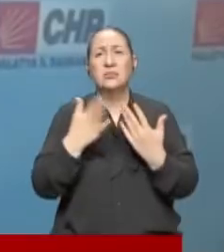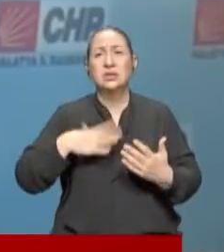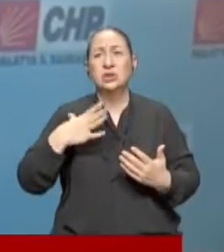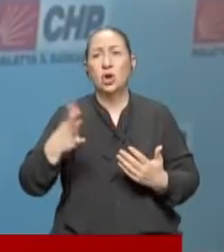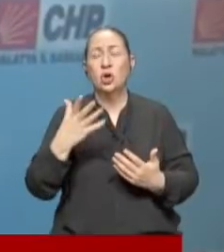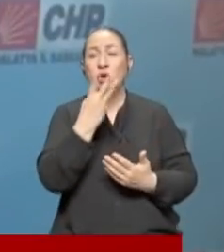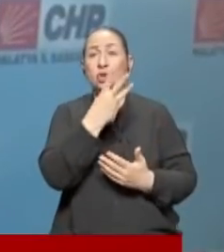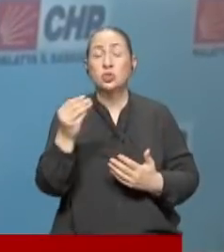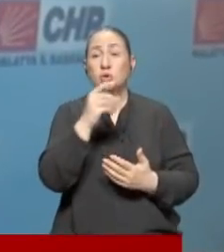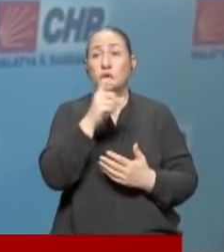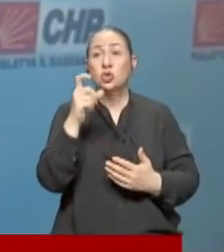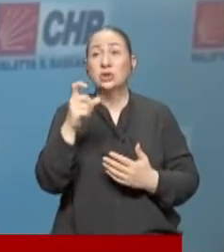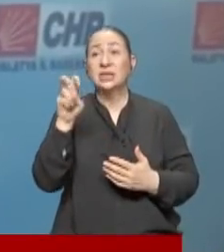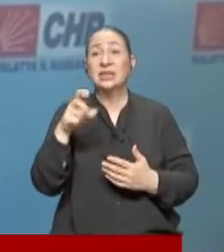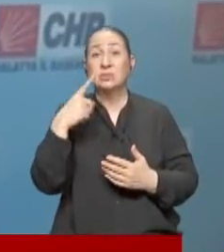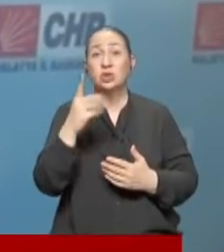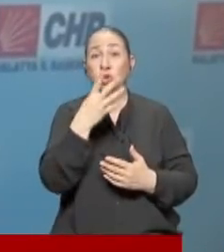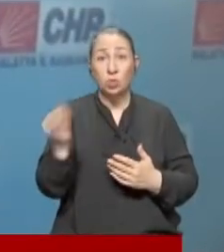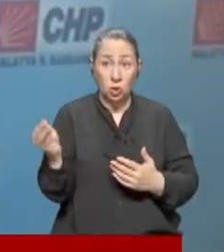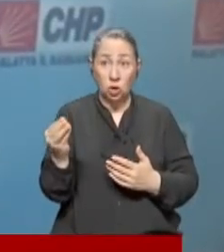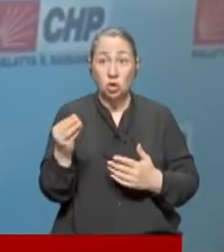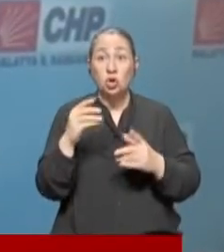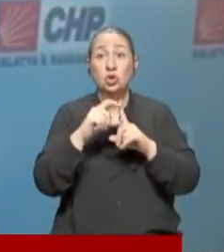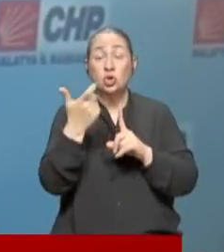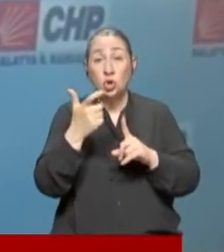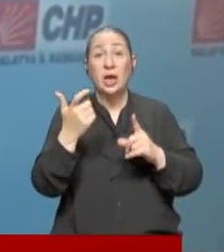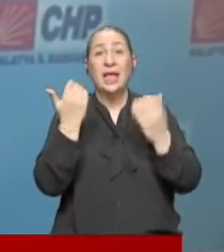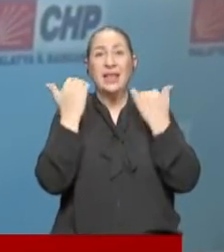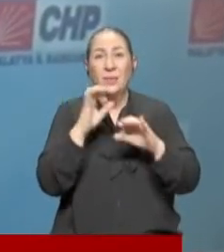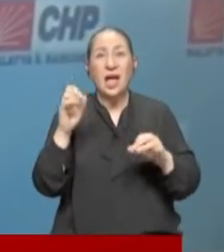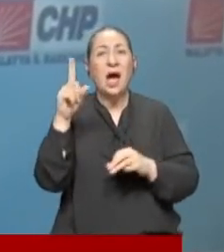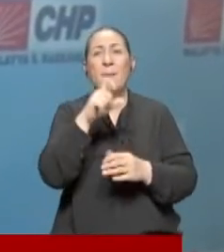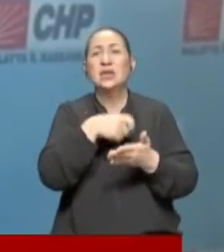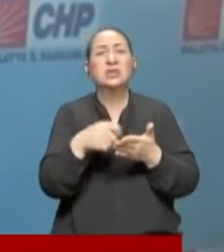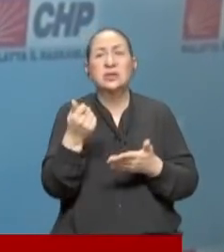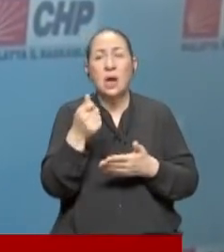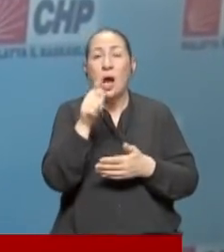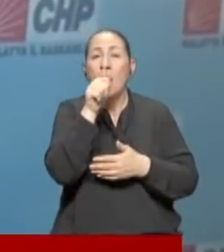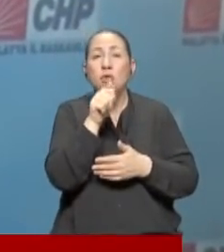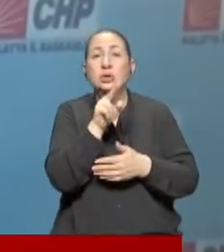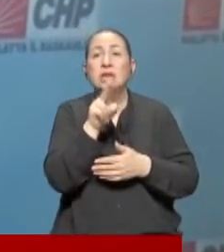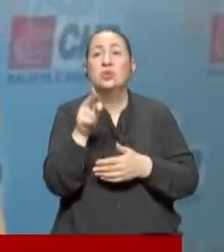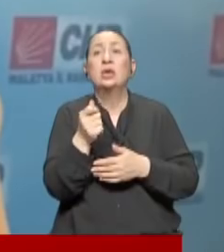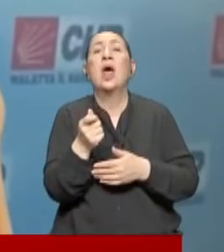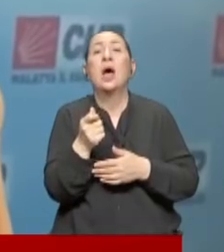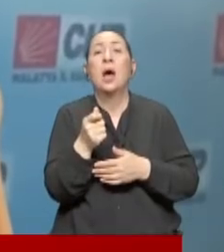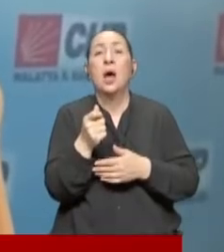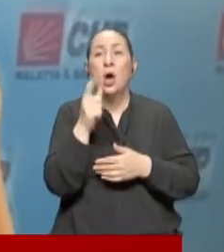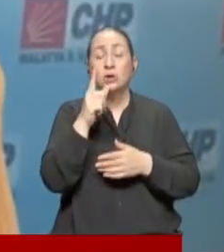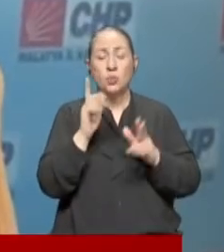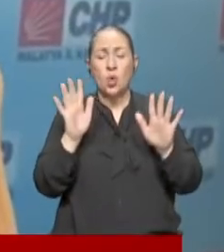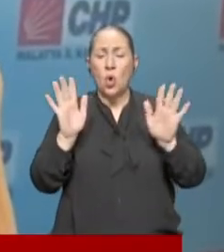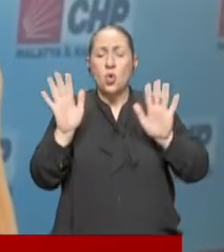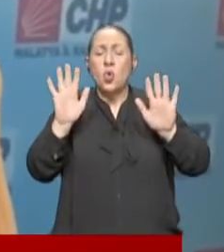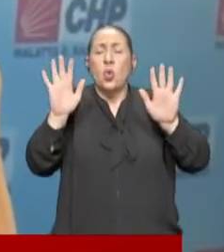istiyor. 3 milyon 998 bin yani 4 milyon dul ve yetimin aylığı ne kadar biliyor musunuz? 600-700 TL. Önce inkar ettiler